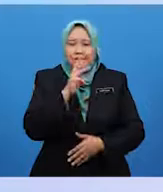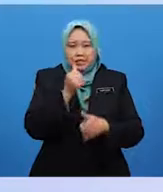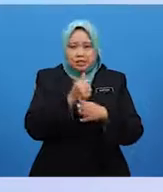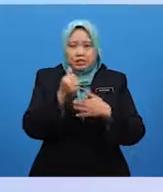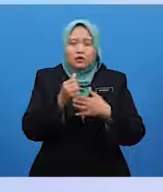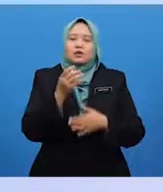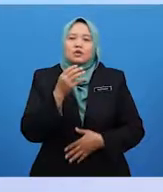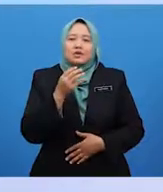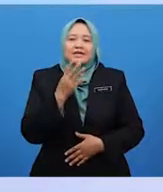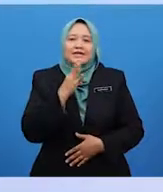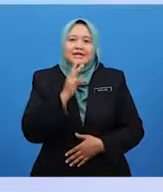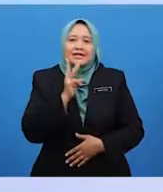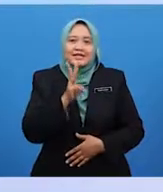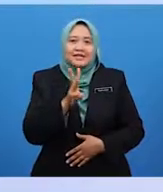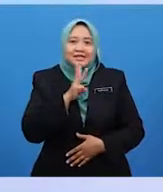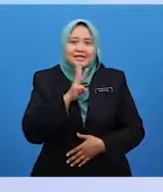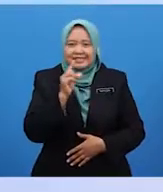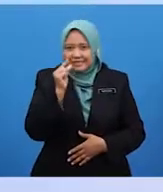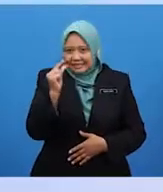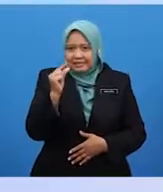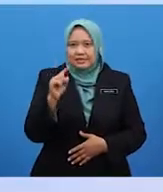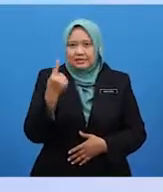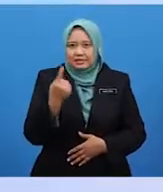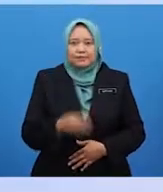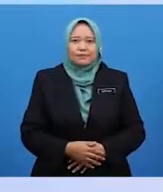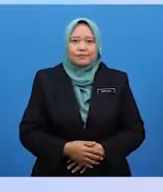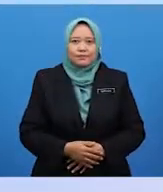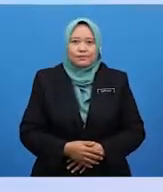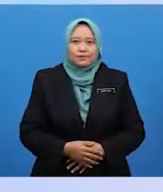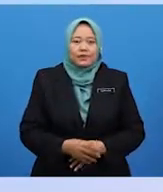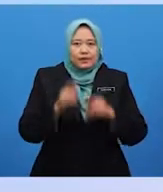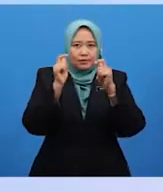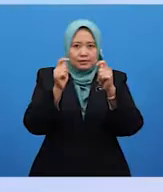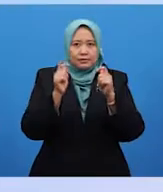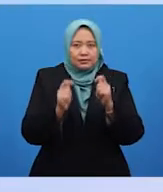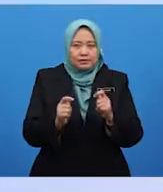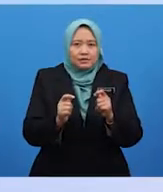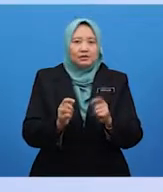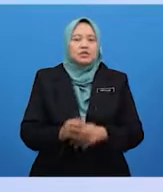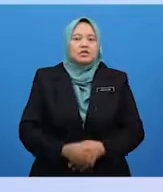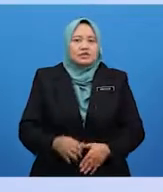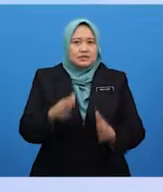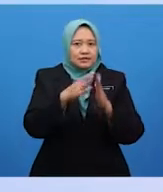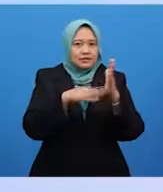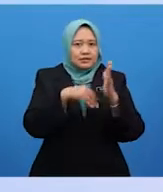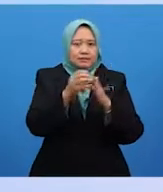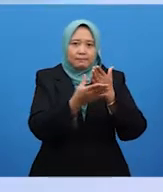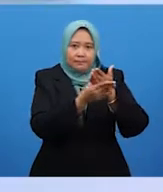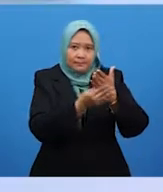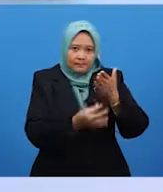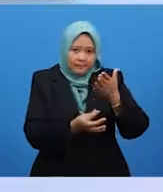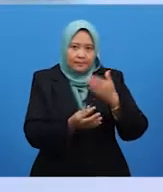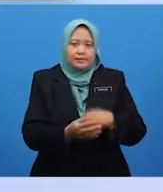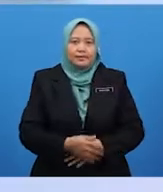mempunyai warna yang sudah kering. Seterusnya, teknik catan cat minyak. Yang pertama, kita ada pecahan